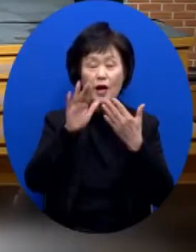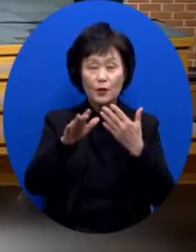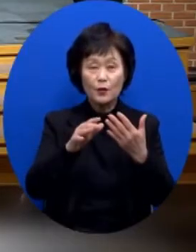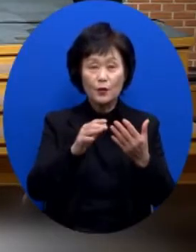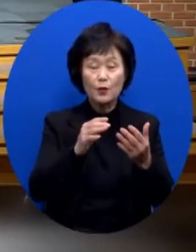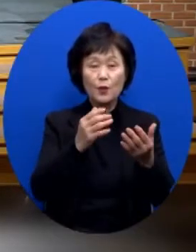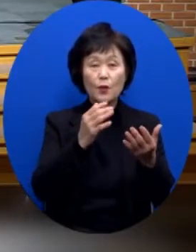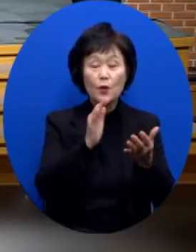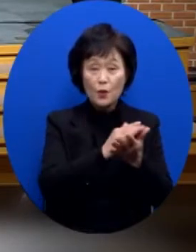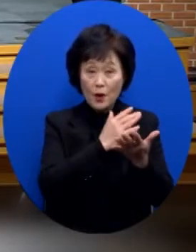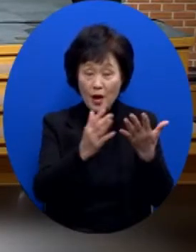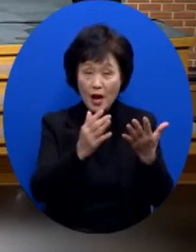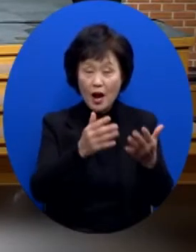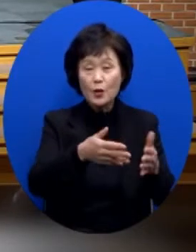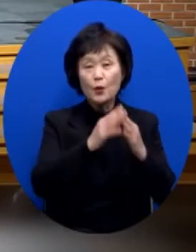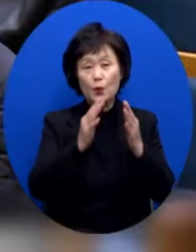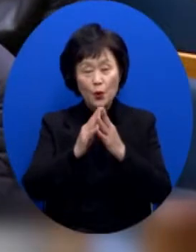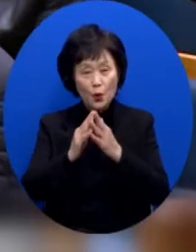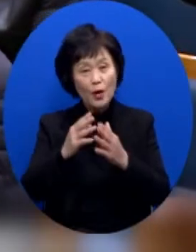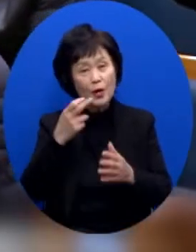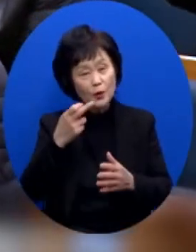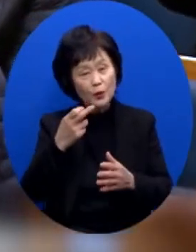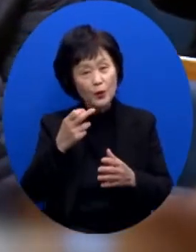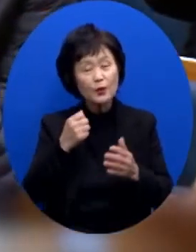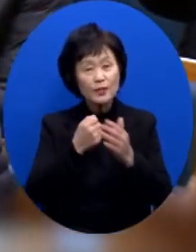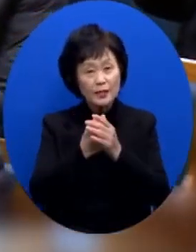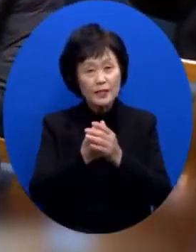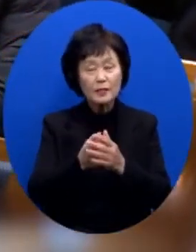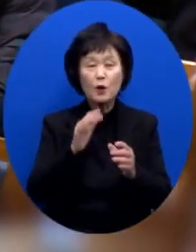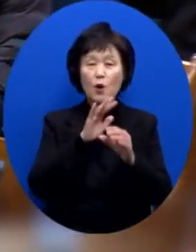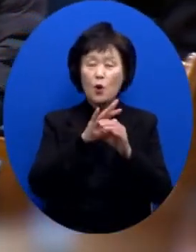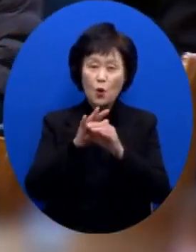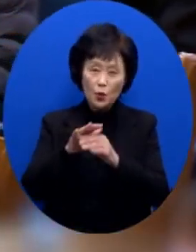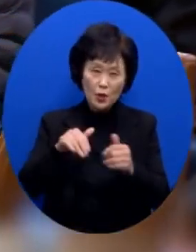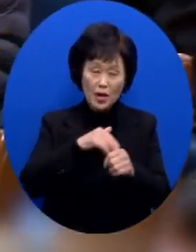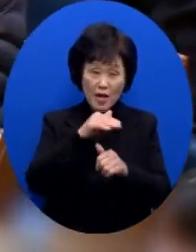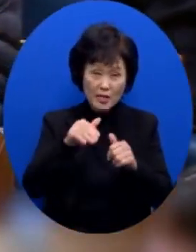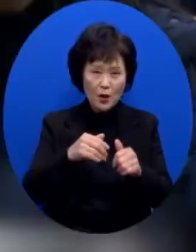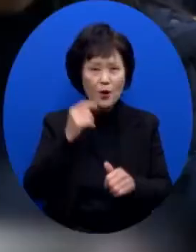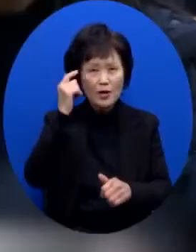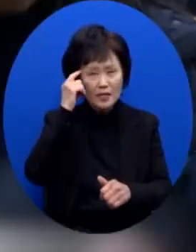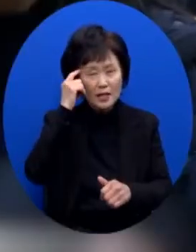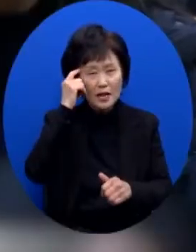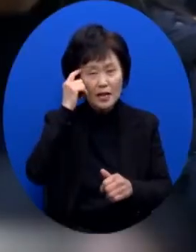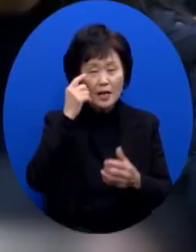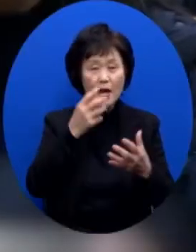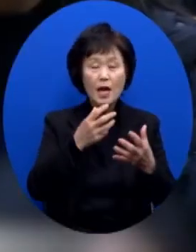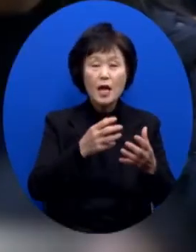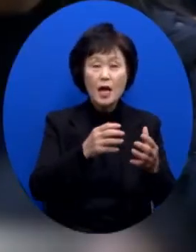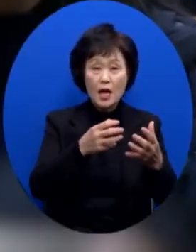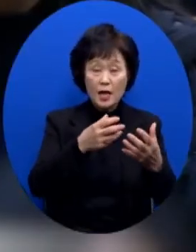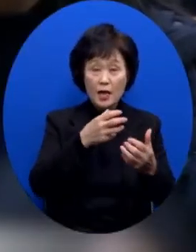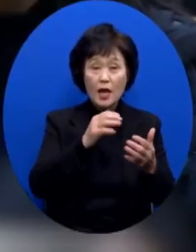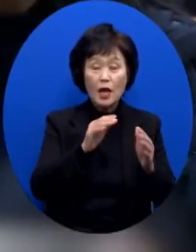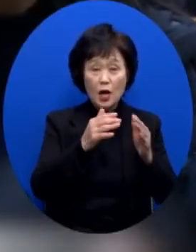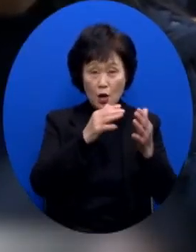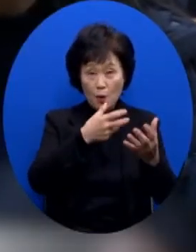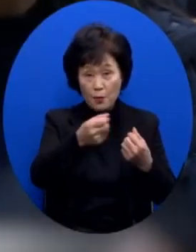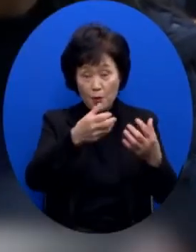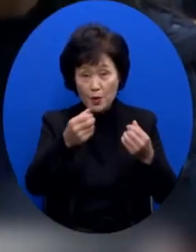준비해 왔으며 코로나19 상황 등을 고려해 교회 분립 시행 시기를 1월에서 4월로 연기했습니다.